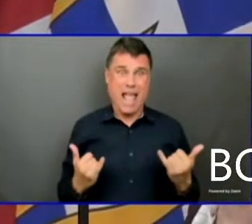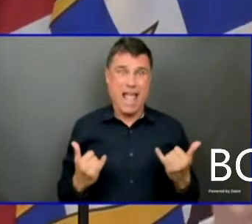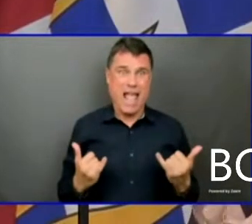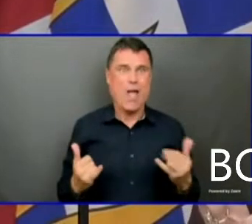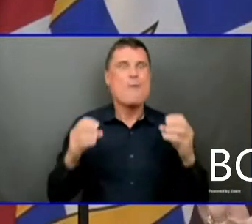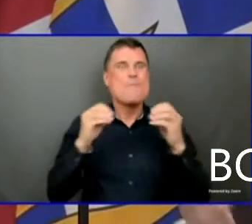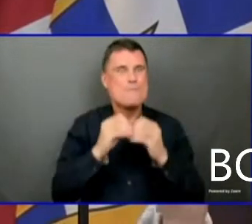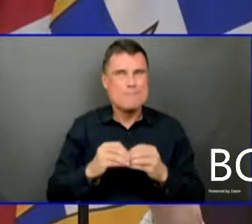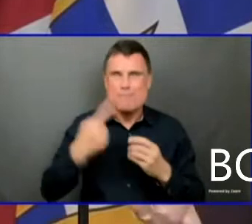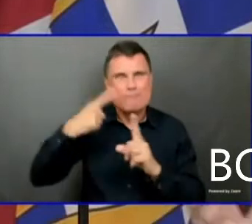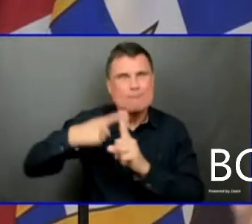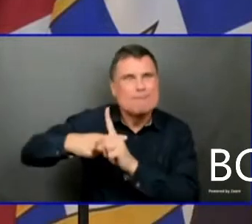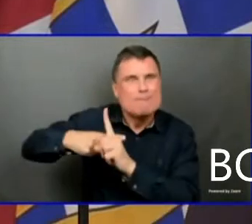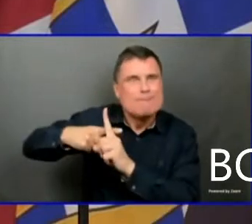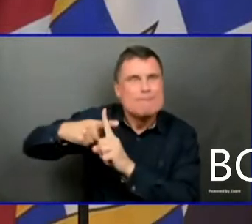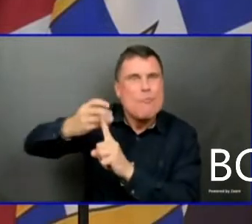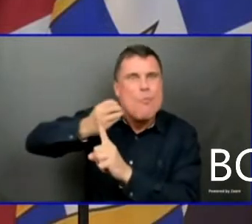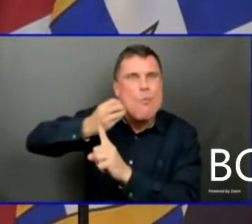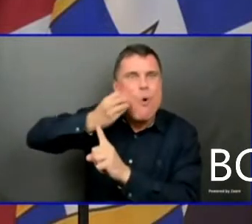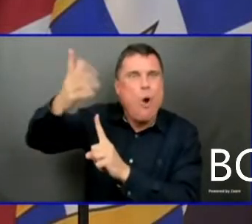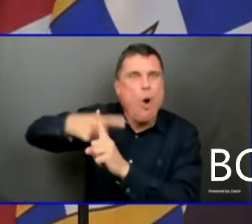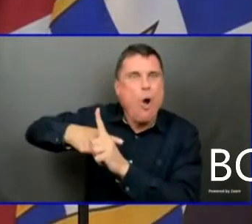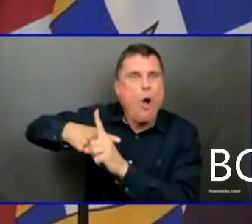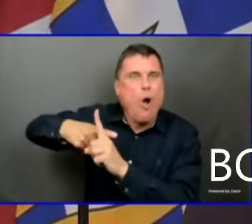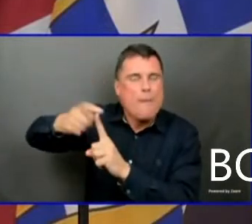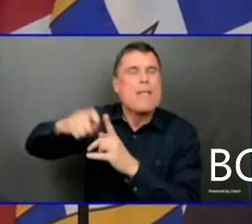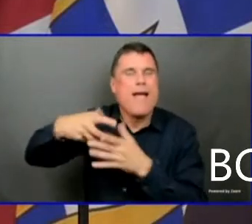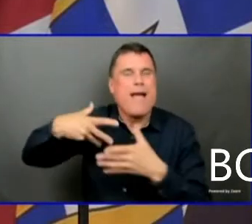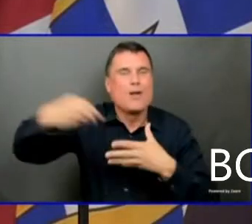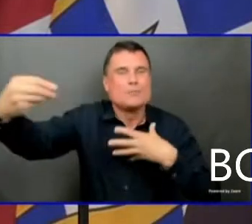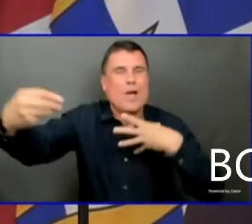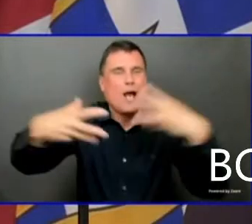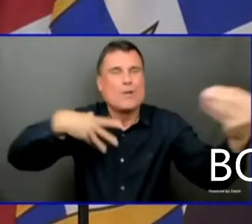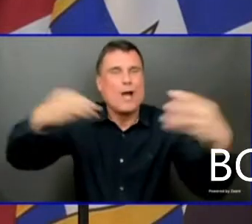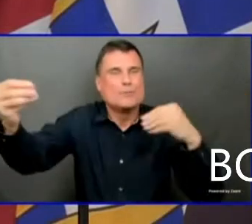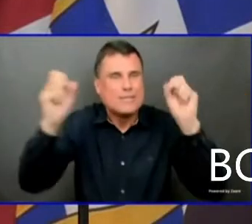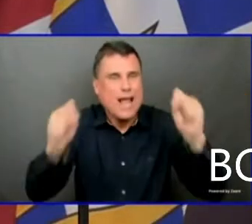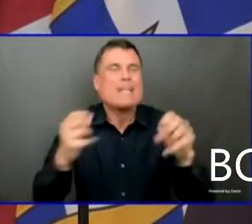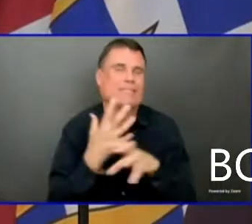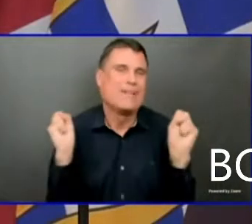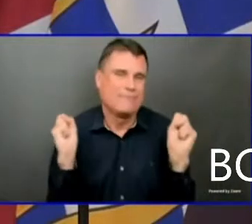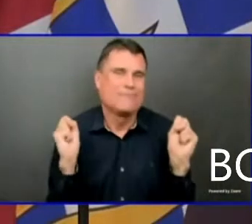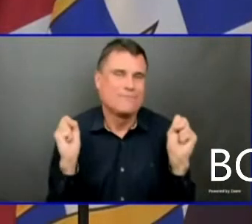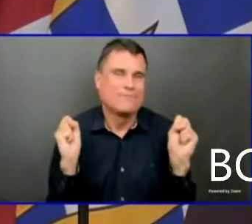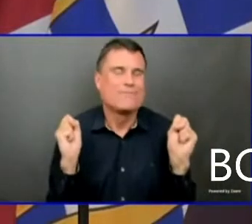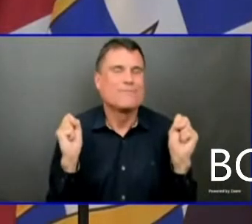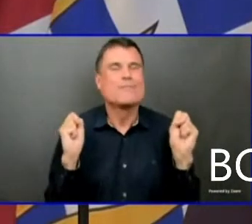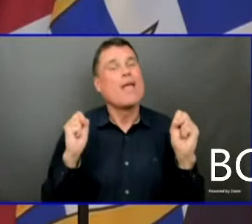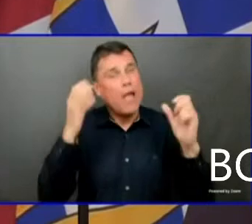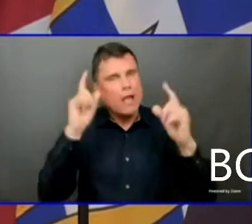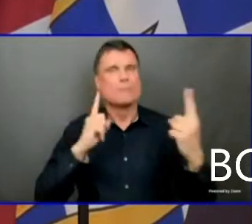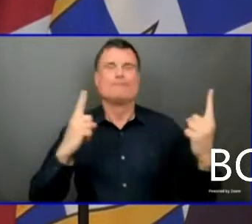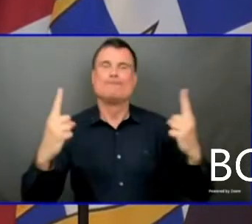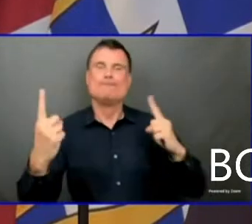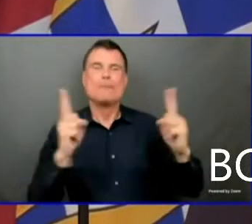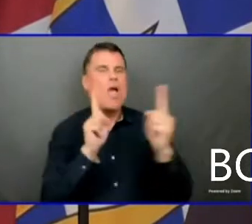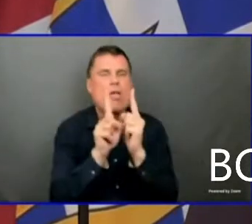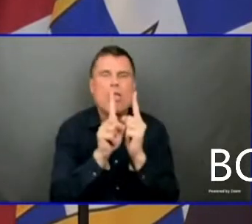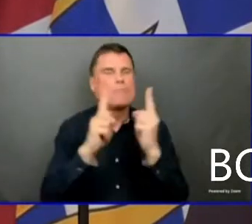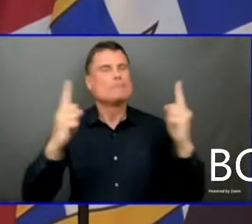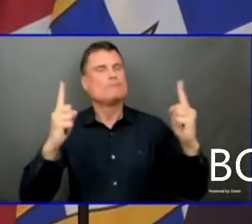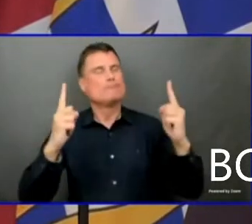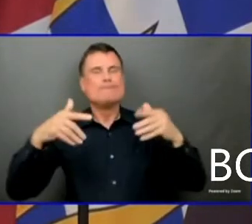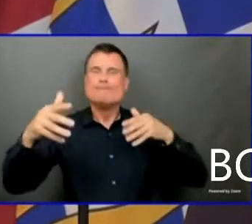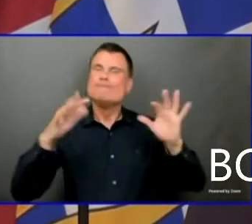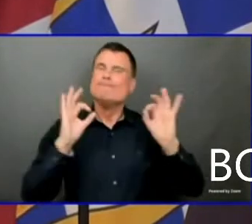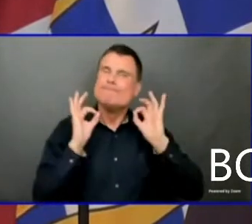way of 所以同时说到了室外永远比室内，室外永远比室内室外永远比室内